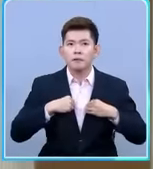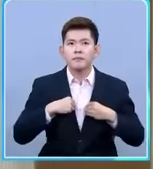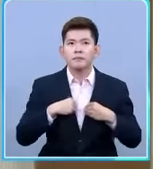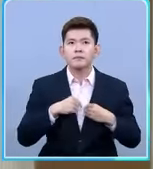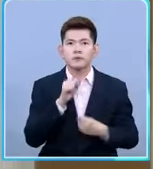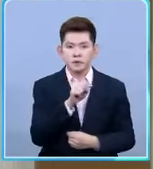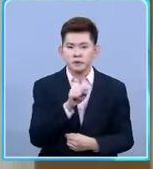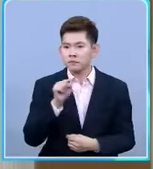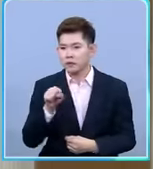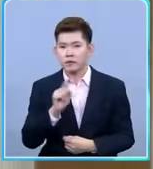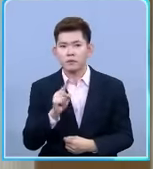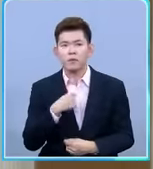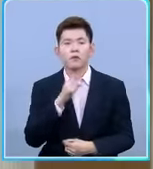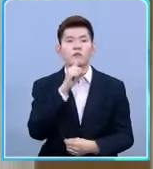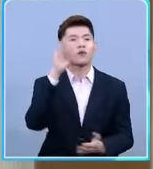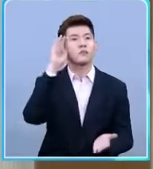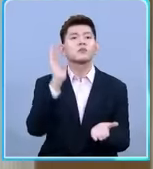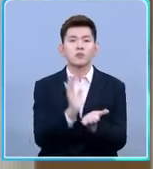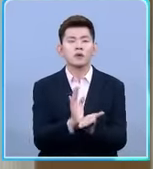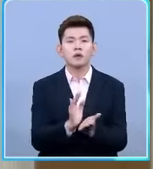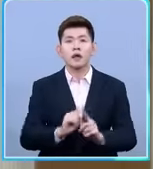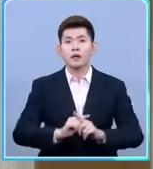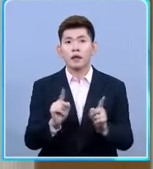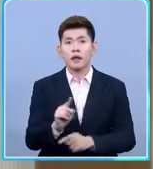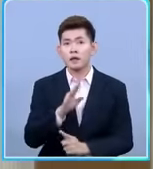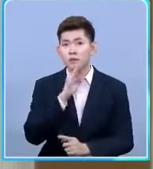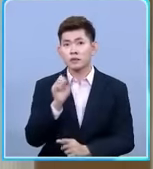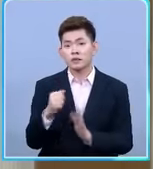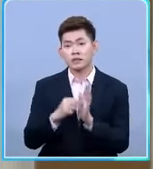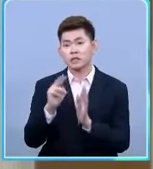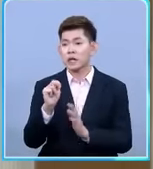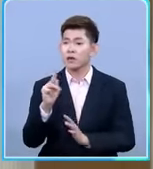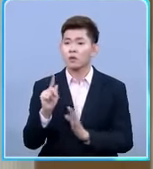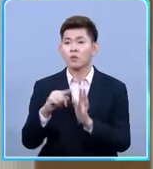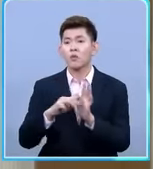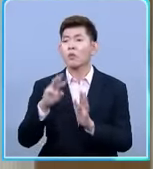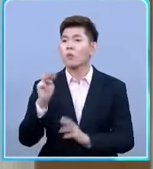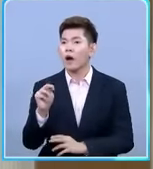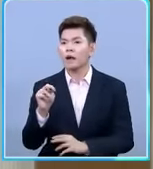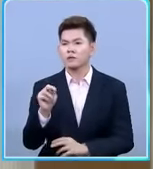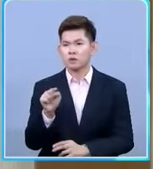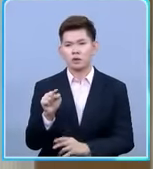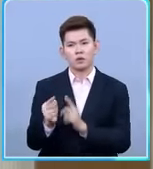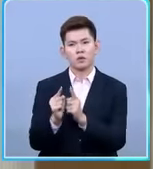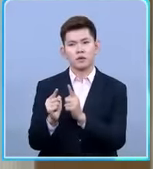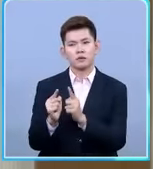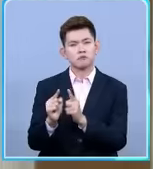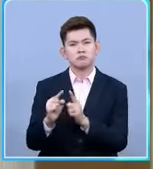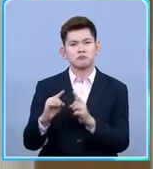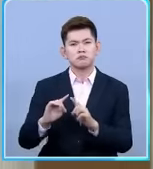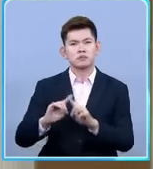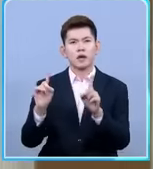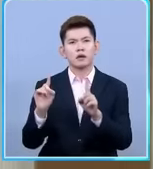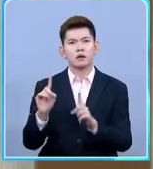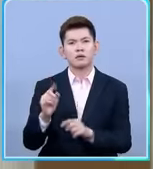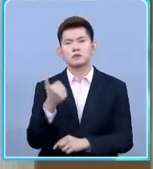ทนะผมก็ดำเนินคดีคุณเสรีที่สุดแต่ถ้าคุณบอกไอ้สันวันนั้นที่คุยกันไม่ใช่ละดูนะไม่ใช่ละมันเป็นอี